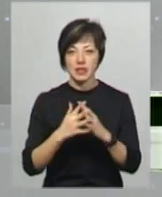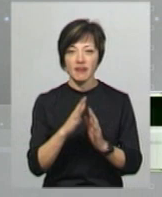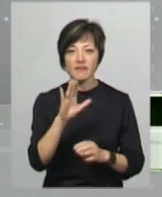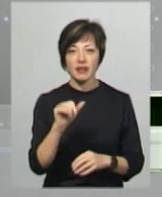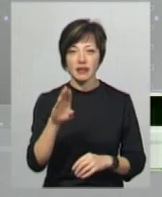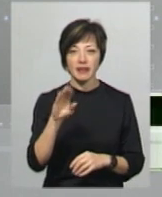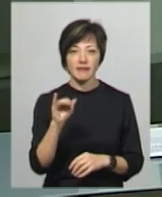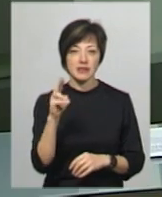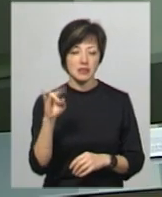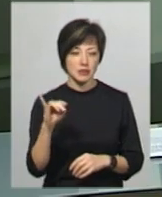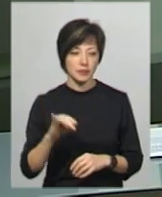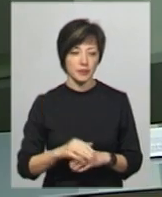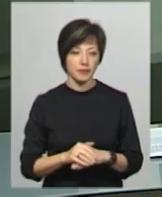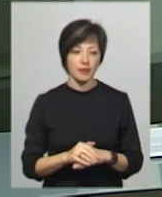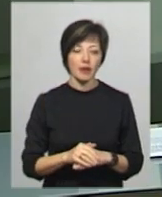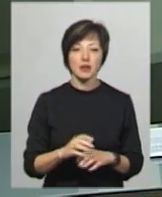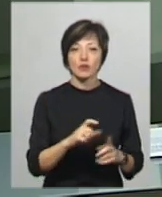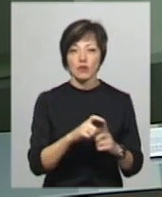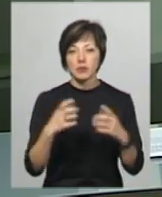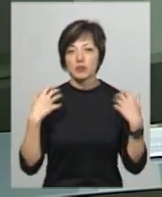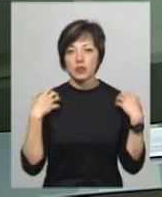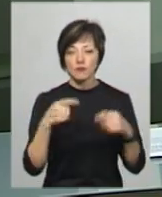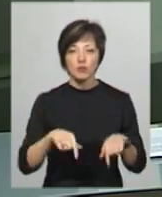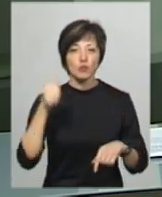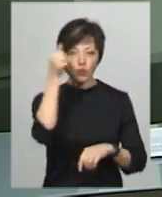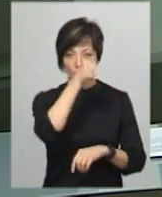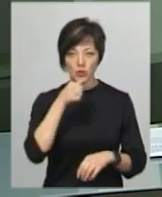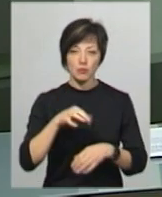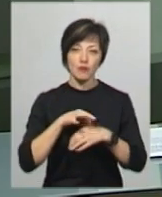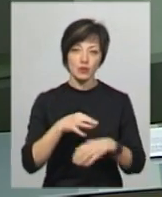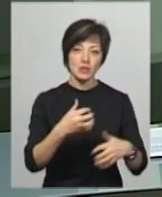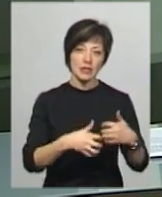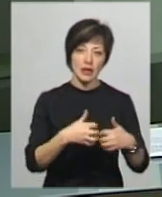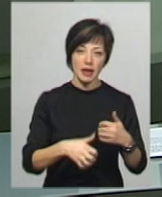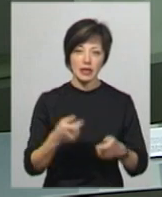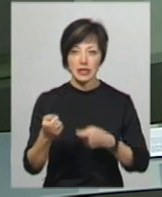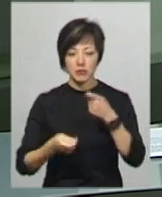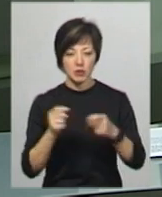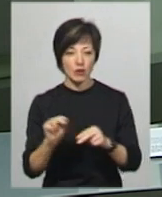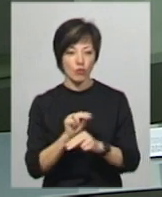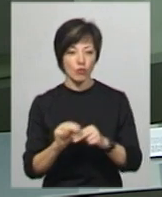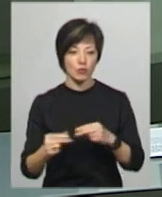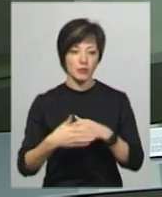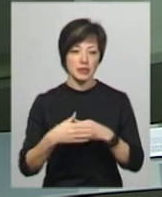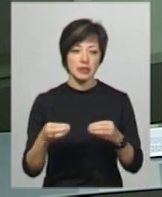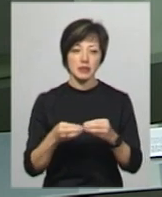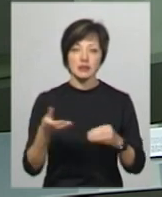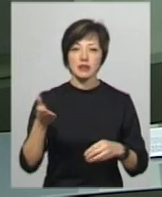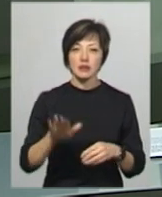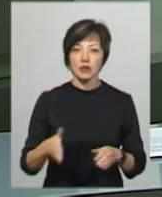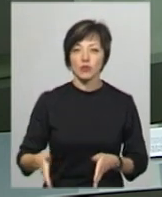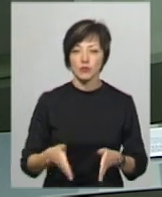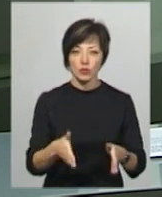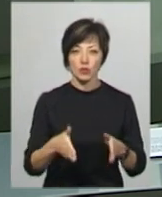Вітівці. За словами Петра Гнедюка, в цьому році проведуть середній і дрібний ремонт близько десятка ділянок автомобільних